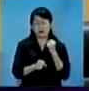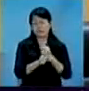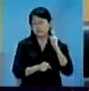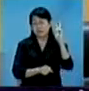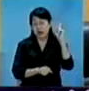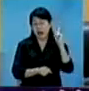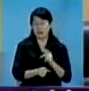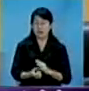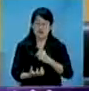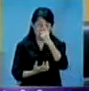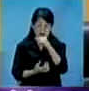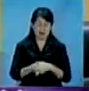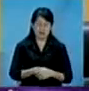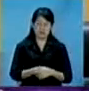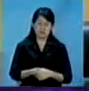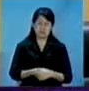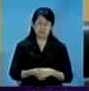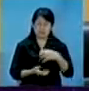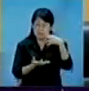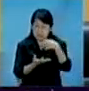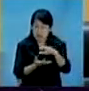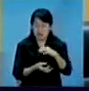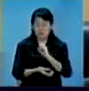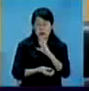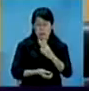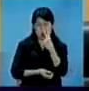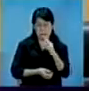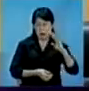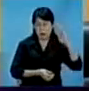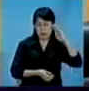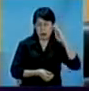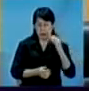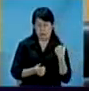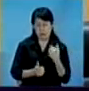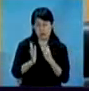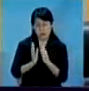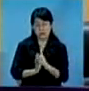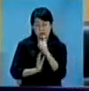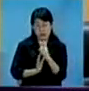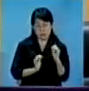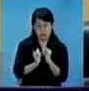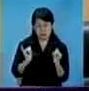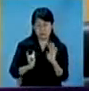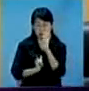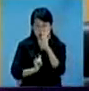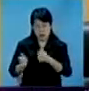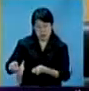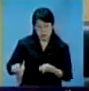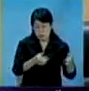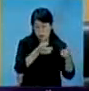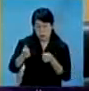บอกว่าเห็นทหารยกศพ4ศพ ที่ศาลาแดงขึ้นรถทหารไ